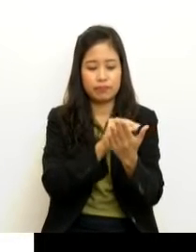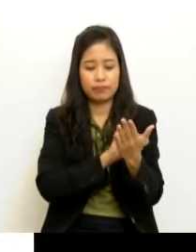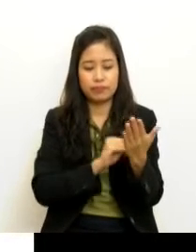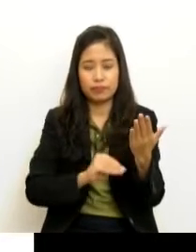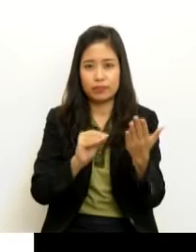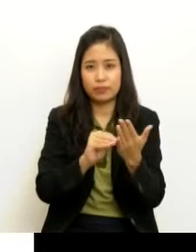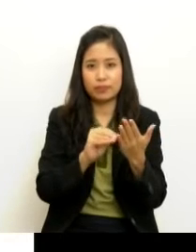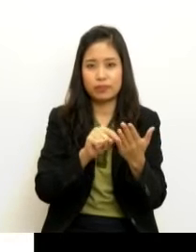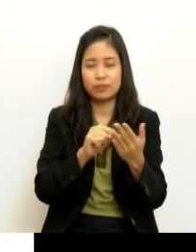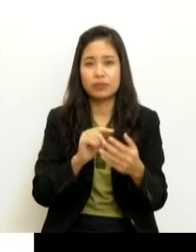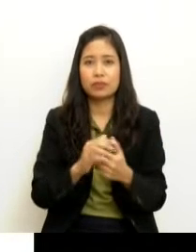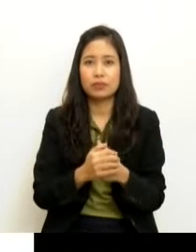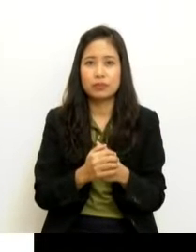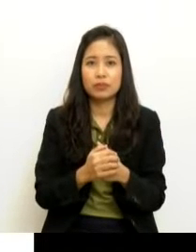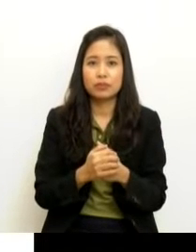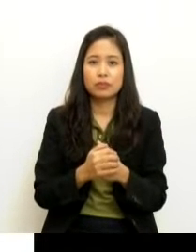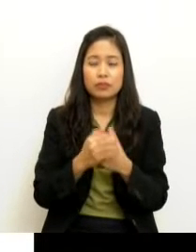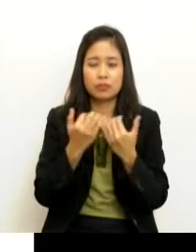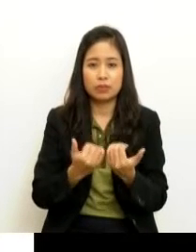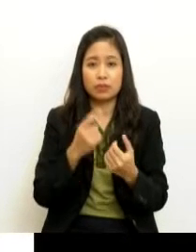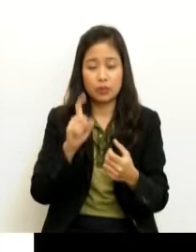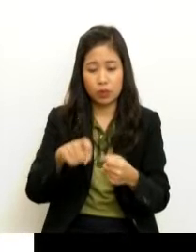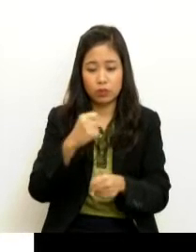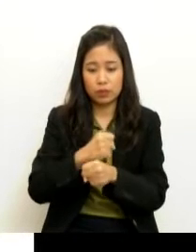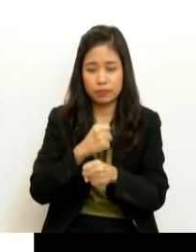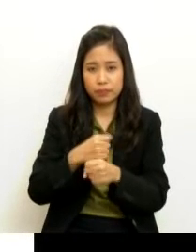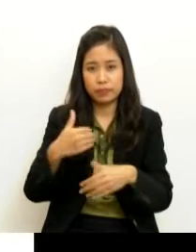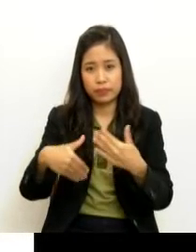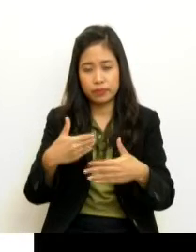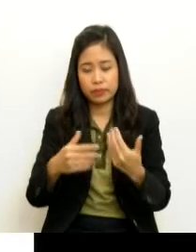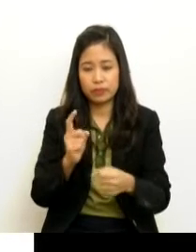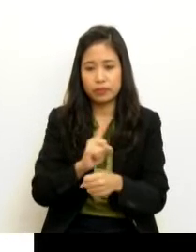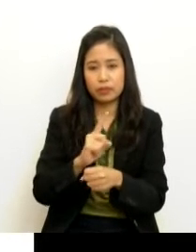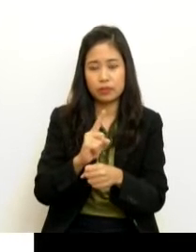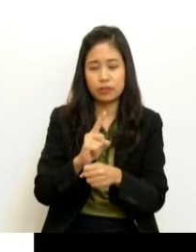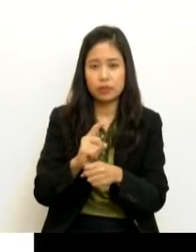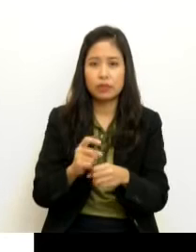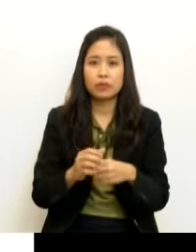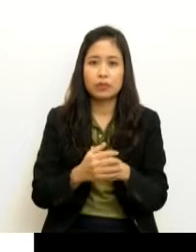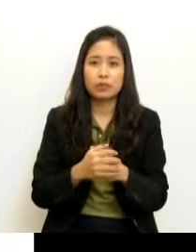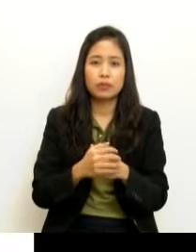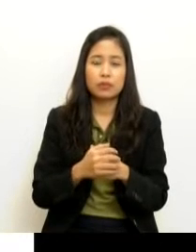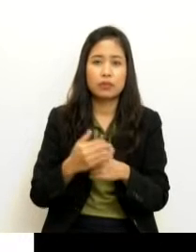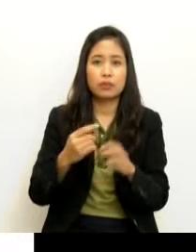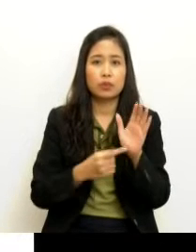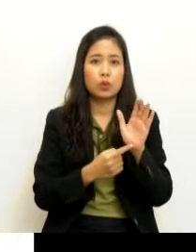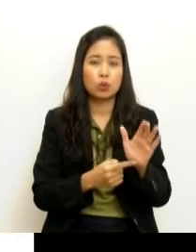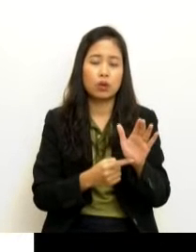นสิ่งที่จะต้องดำเนินการเนี่ยก็อยากเรียนว่าพอทำตรงนี้แล้วอะไรจะเกิดขึ้นอันนี้เพียงยกตัวอย่างเดียว